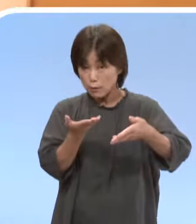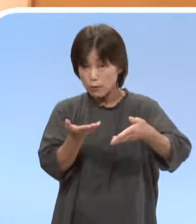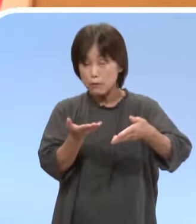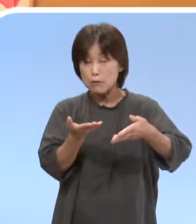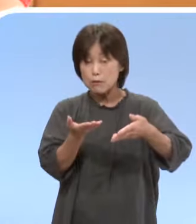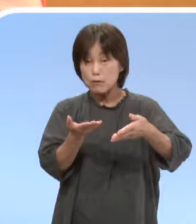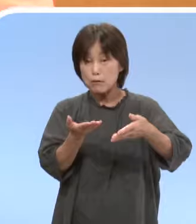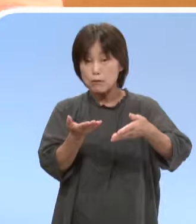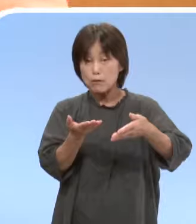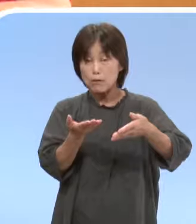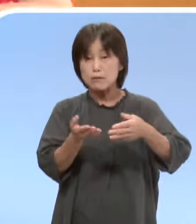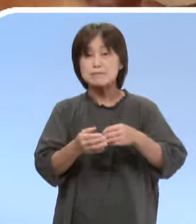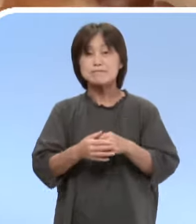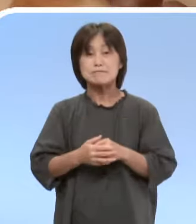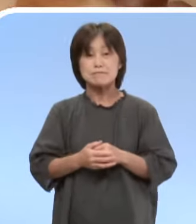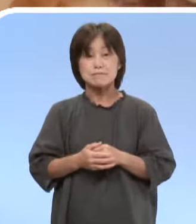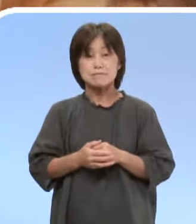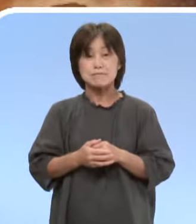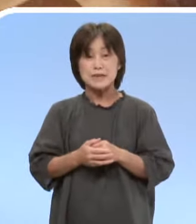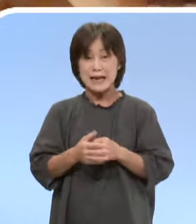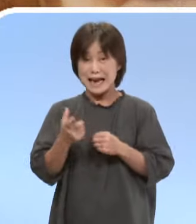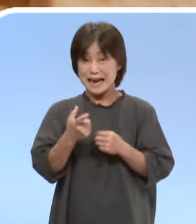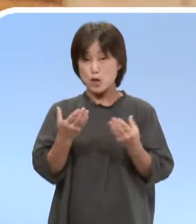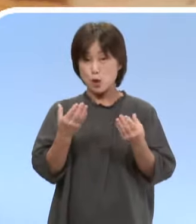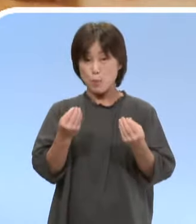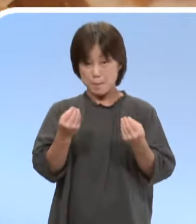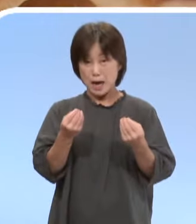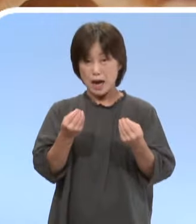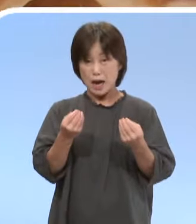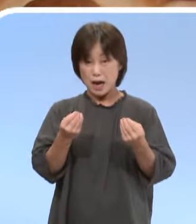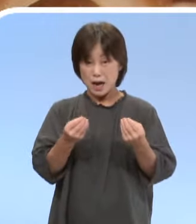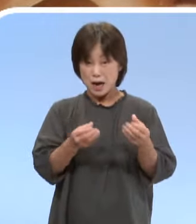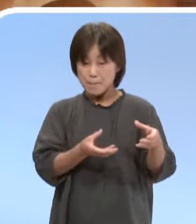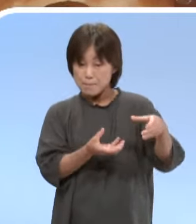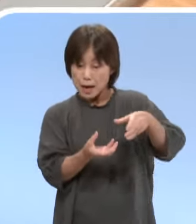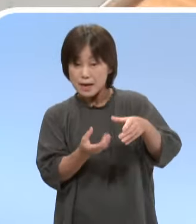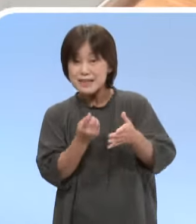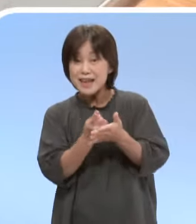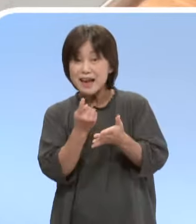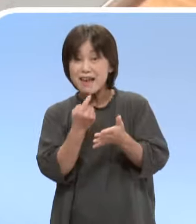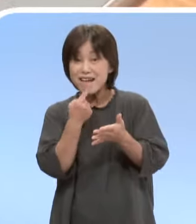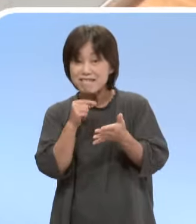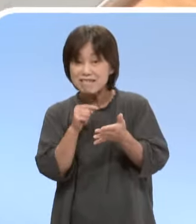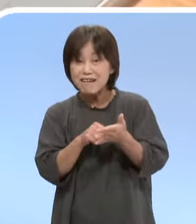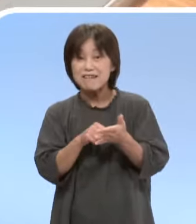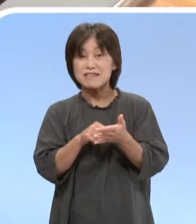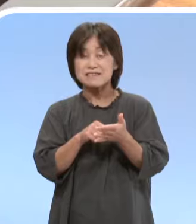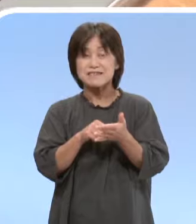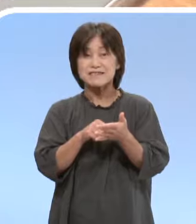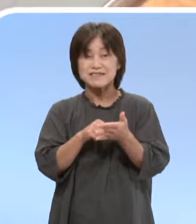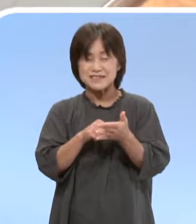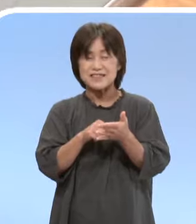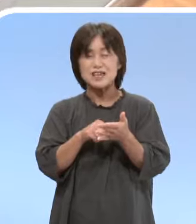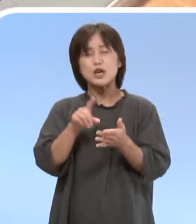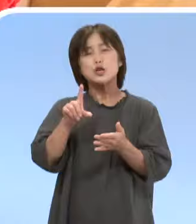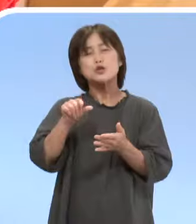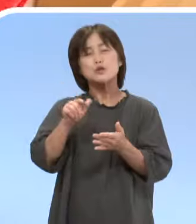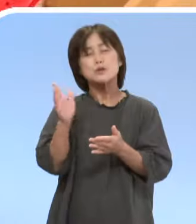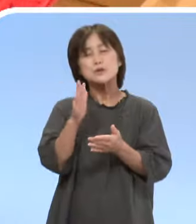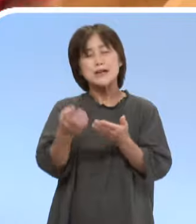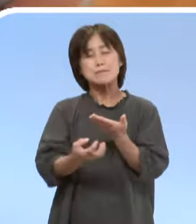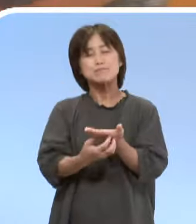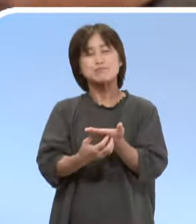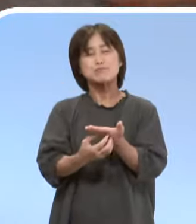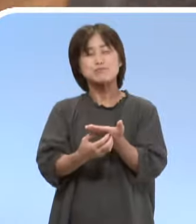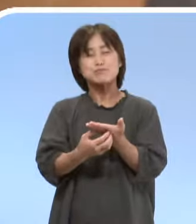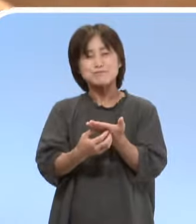ポンと入れていいんですか。 はい、 冷凍のままお鍋に入れるだけの超手間いらず、15分ほど